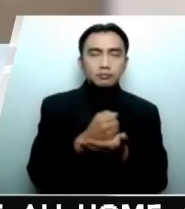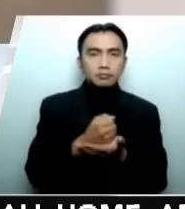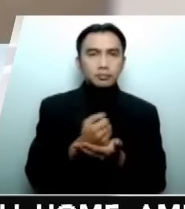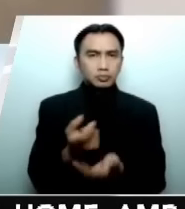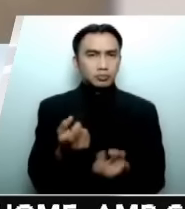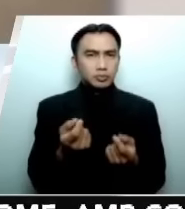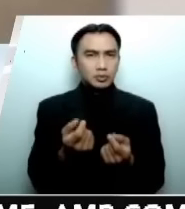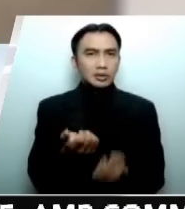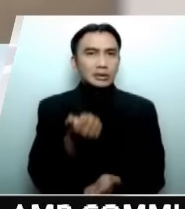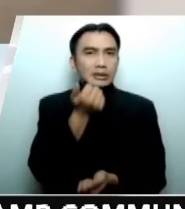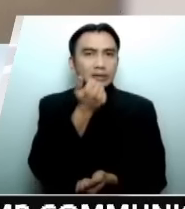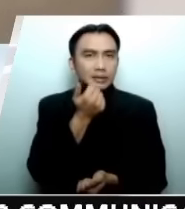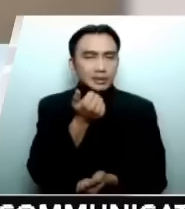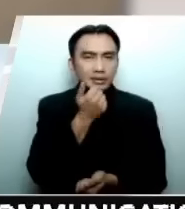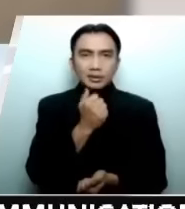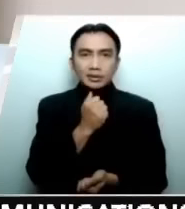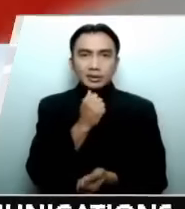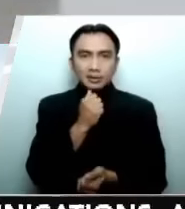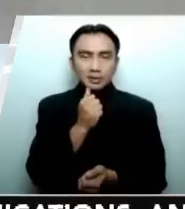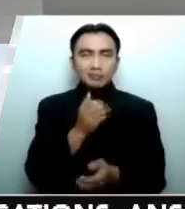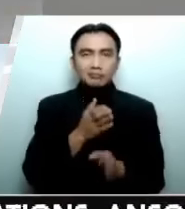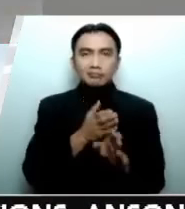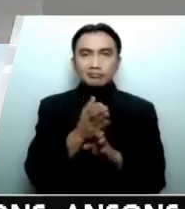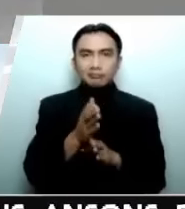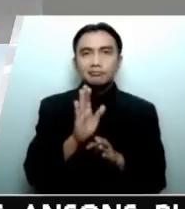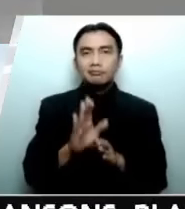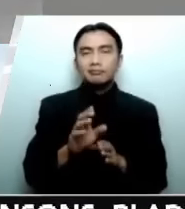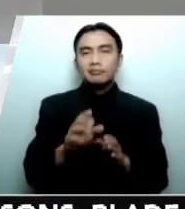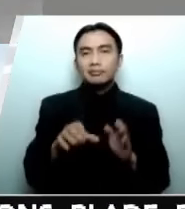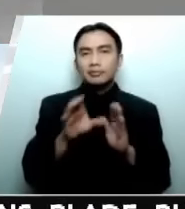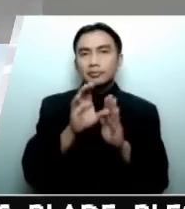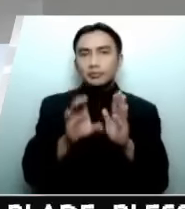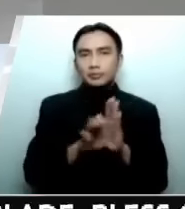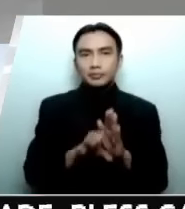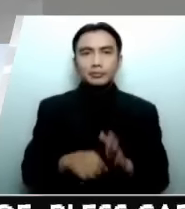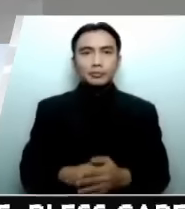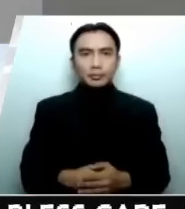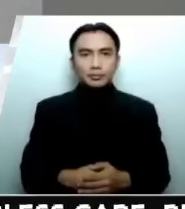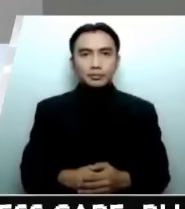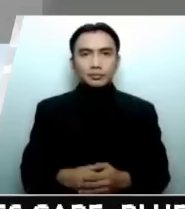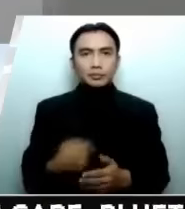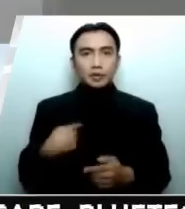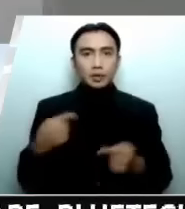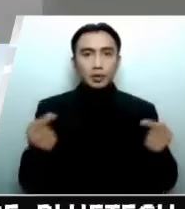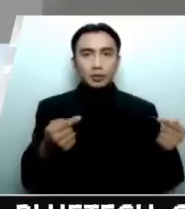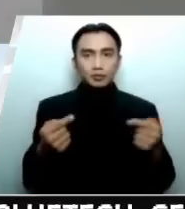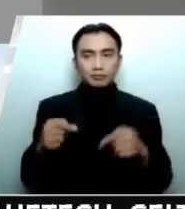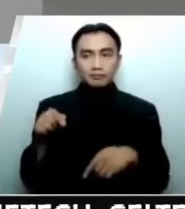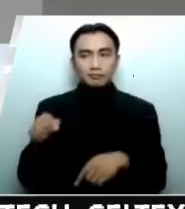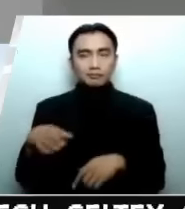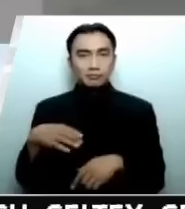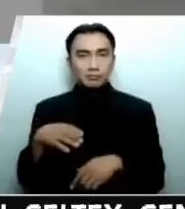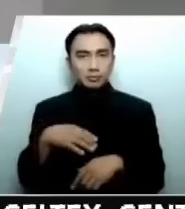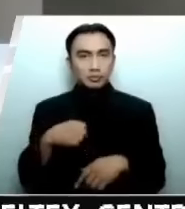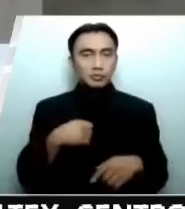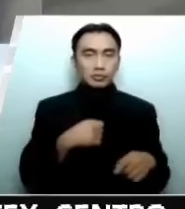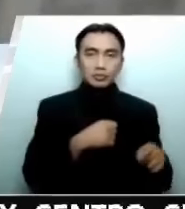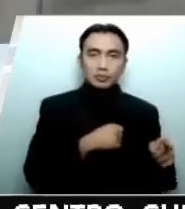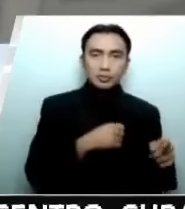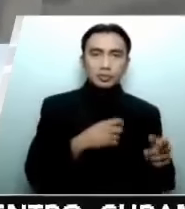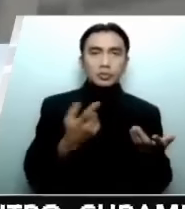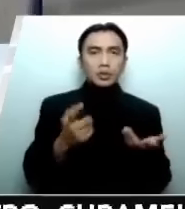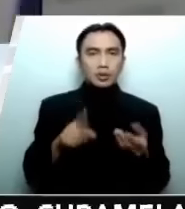at hindi ayon sa saligang batas. At sa gitna ng bangayan ng Senado at Kamara, isang constitutional crisis na raw